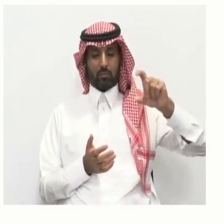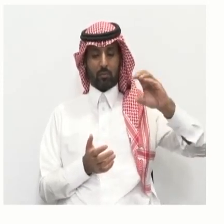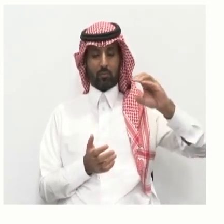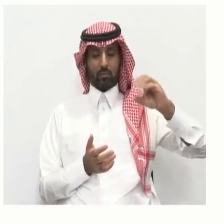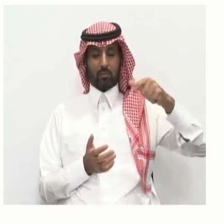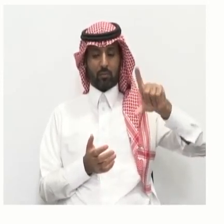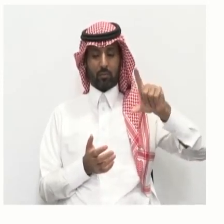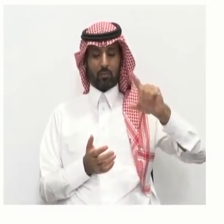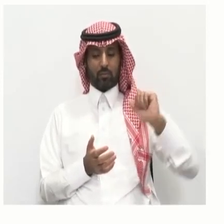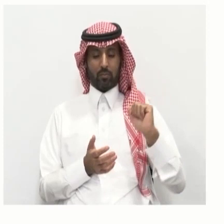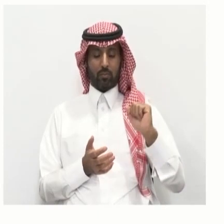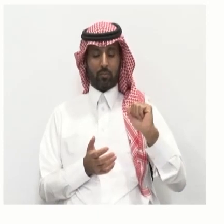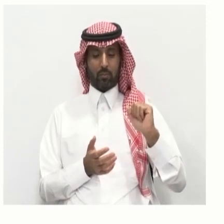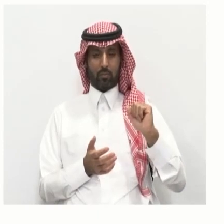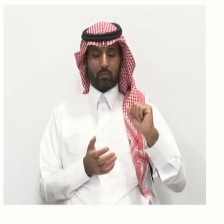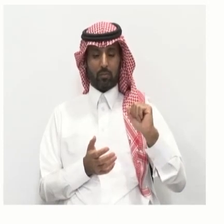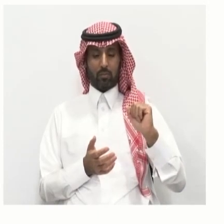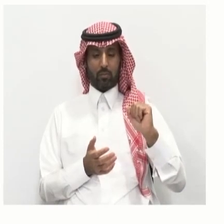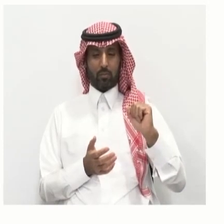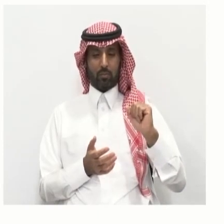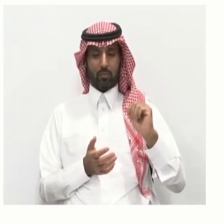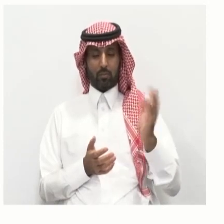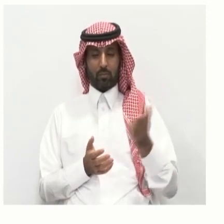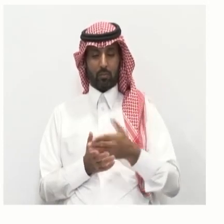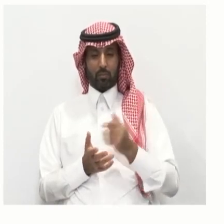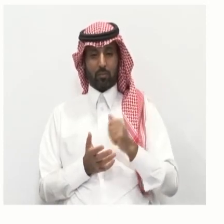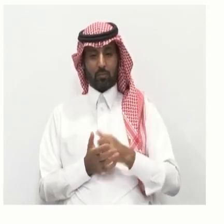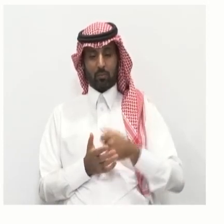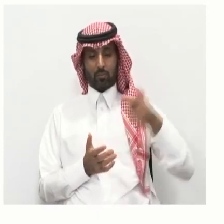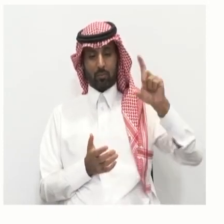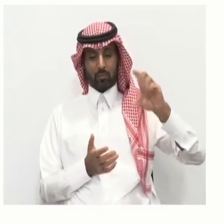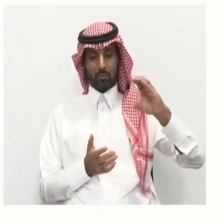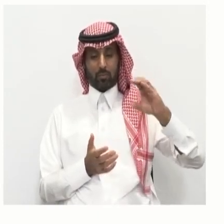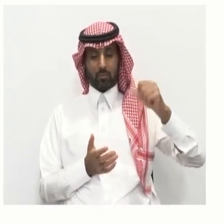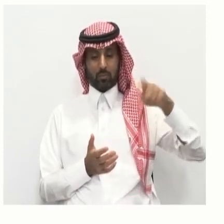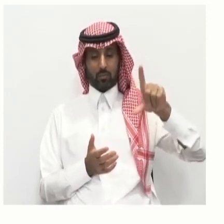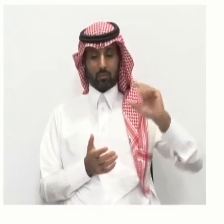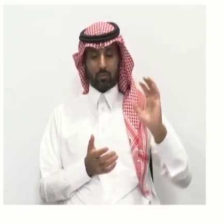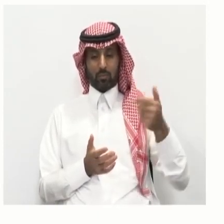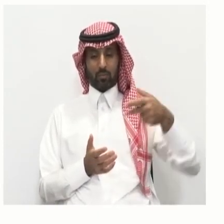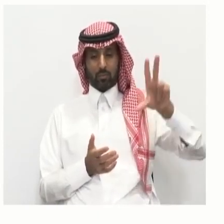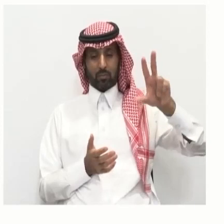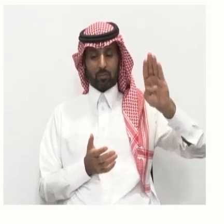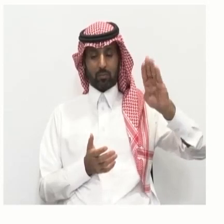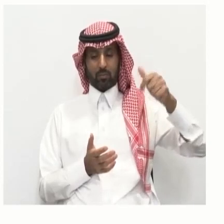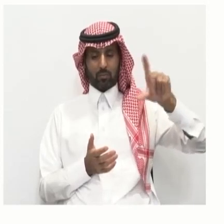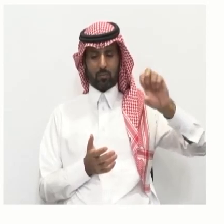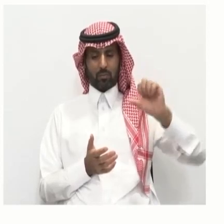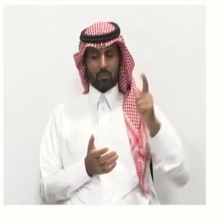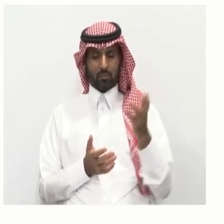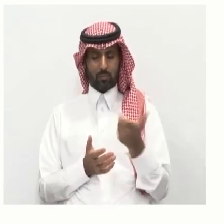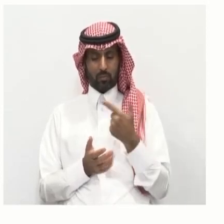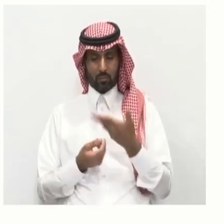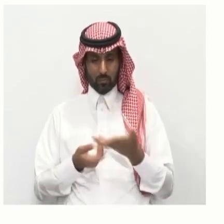الصوديوم ال ان اي اللي هو الصوديوم والس ال اللي هو الكلور لاحظ انه قاللك محلول